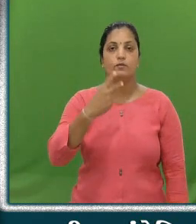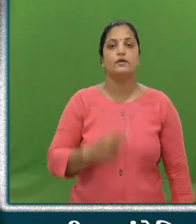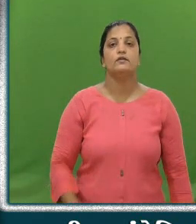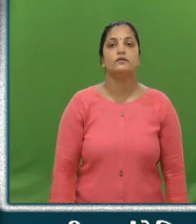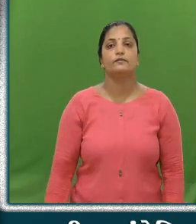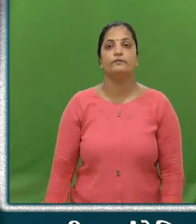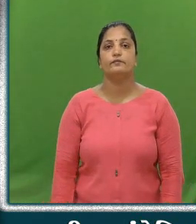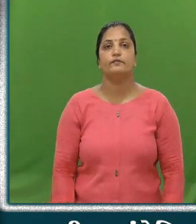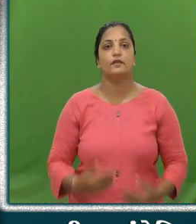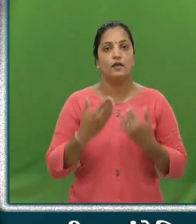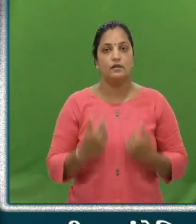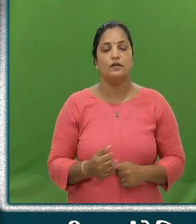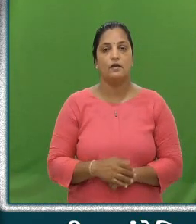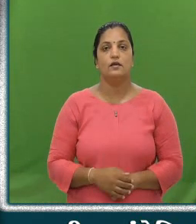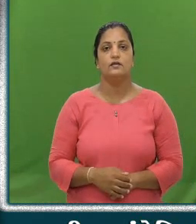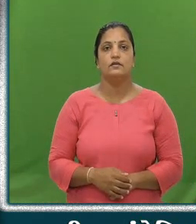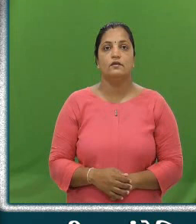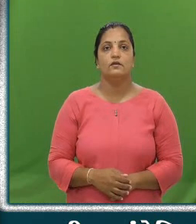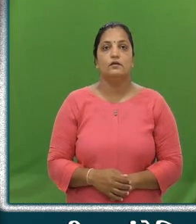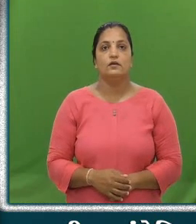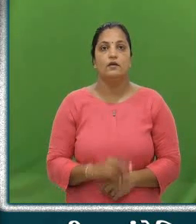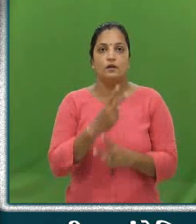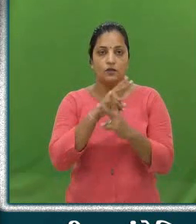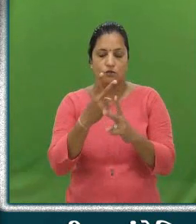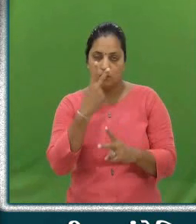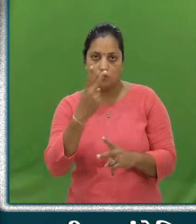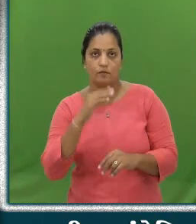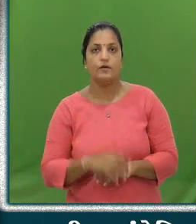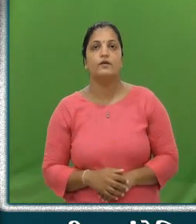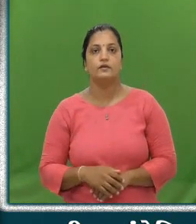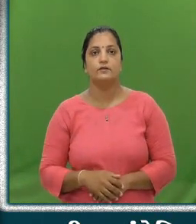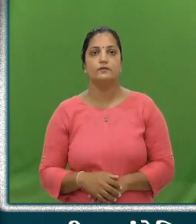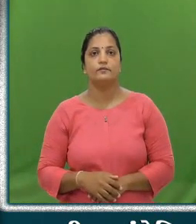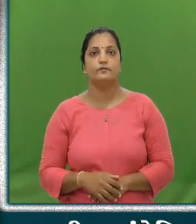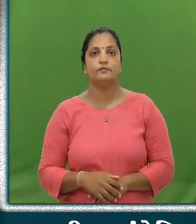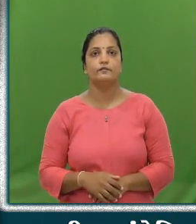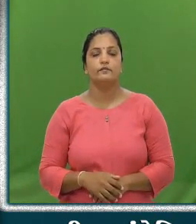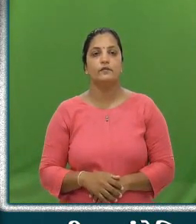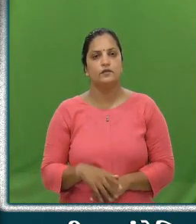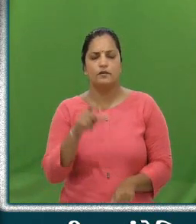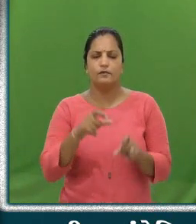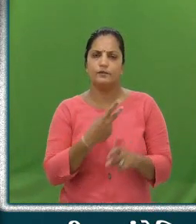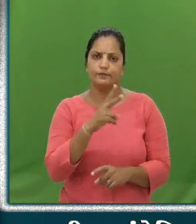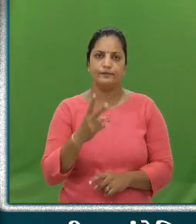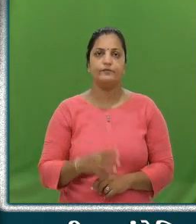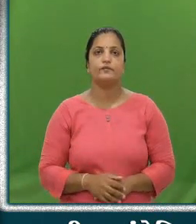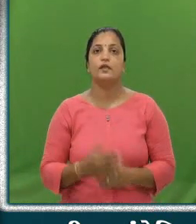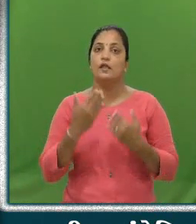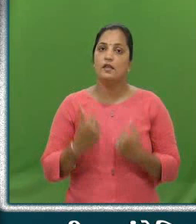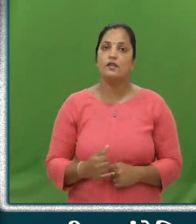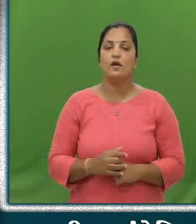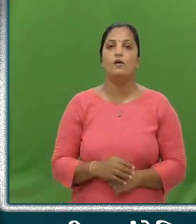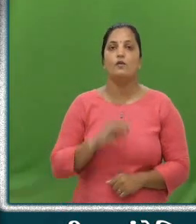મળે છે એટલે આ વસ્તીની અંદર ભિન્નતા જે છે એ આ રીતે જોવા મળતી હોય છે